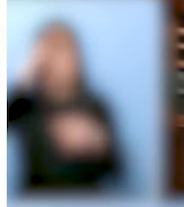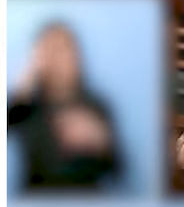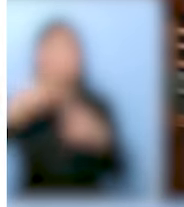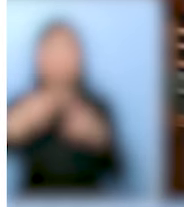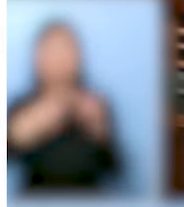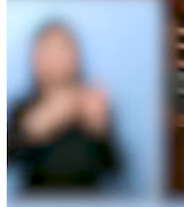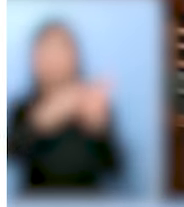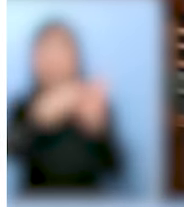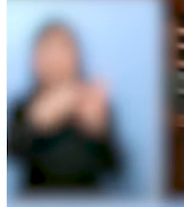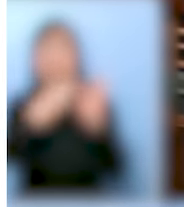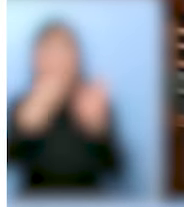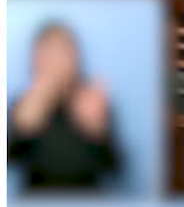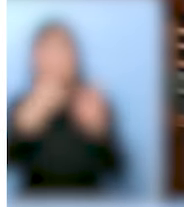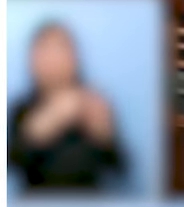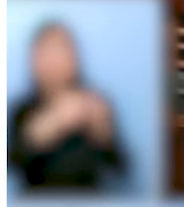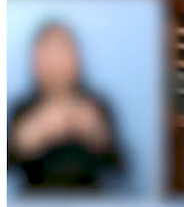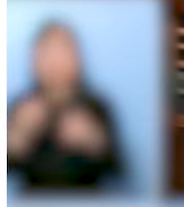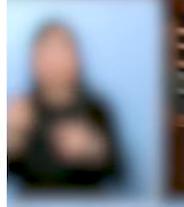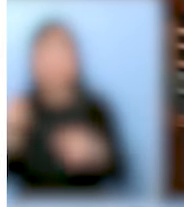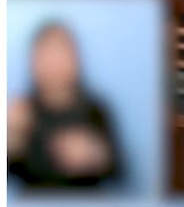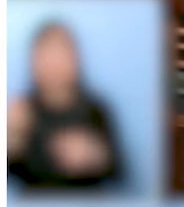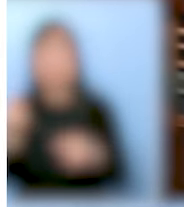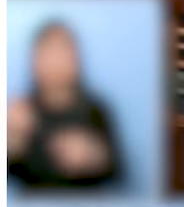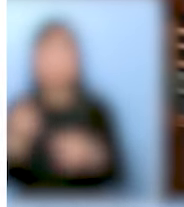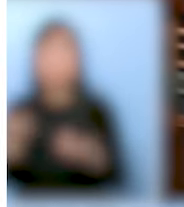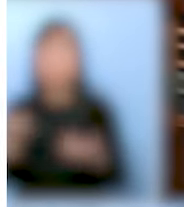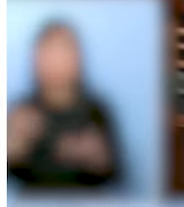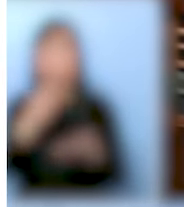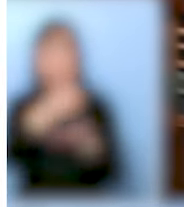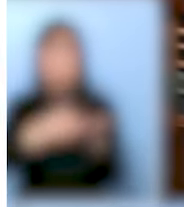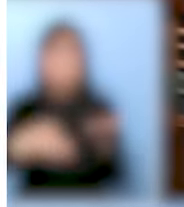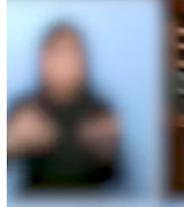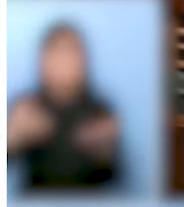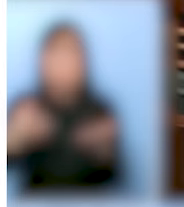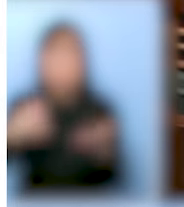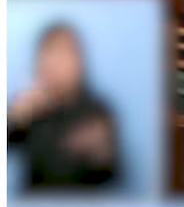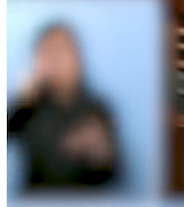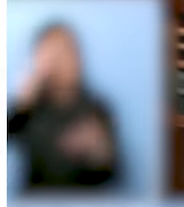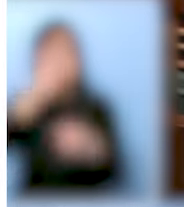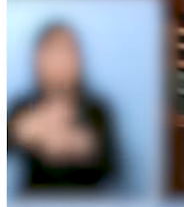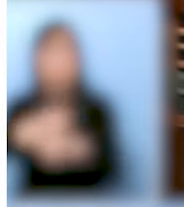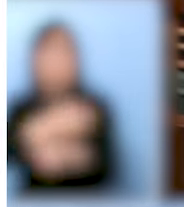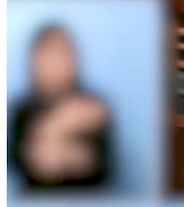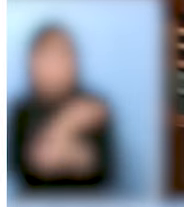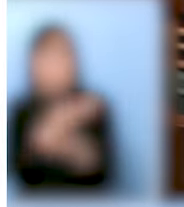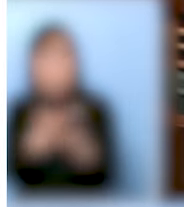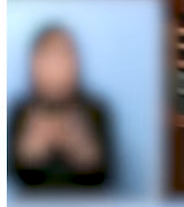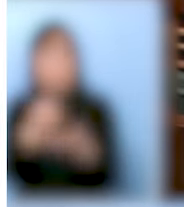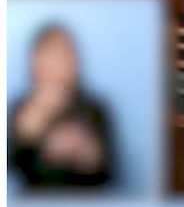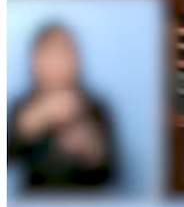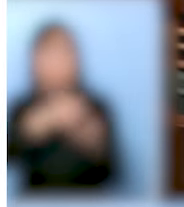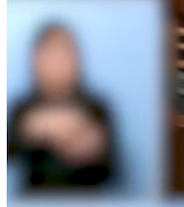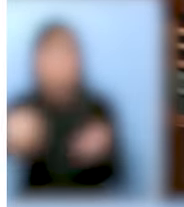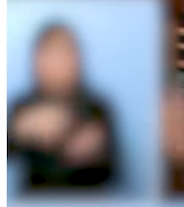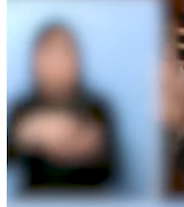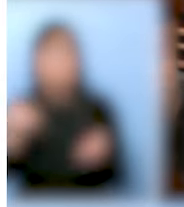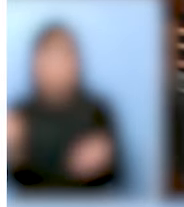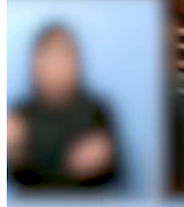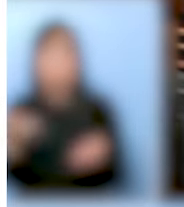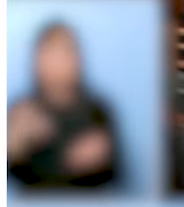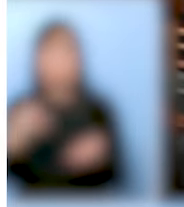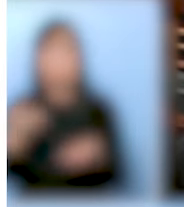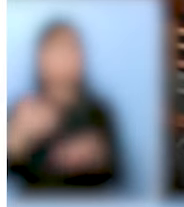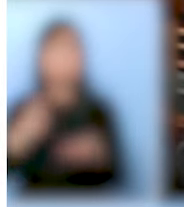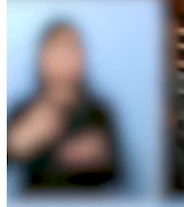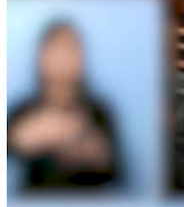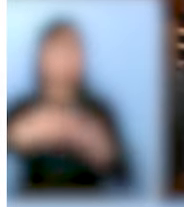台，拿住香港市民嘅公帑。而且佢有部分亦都係公務員，係咪因為佢炒得難而令到佢哋肆無